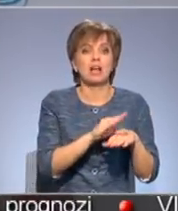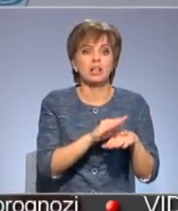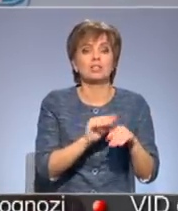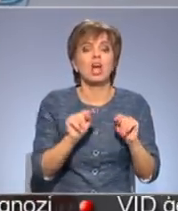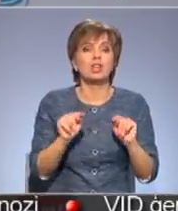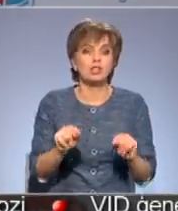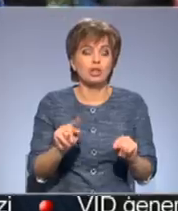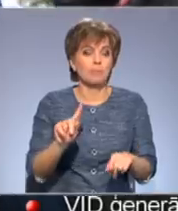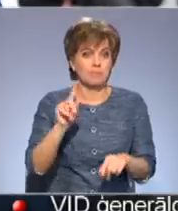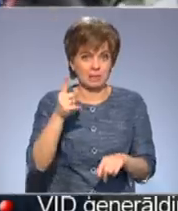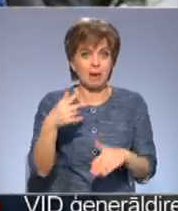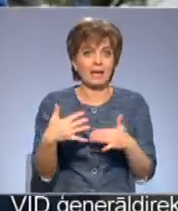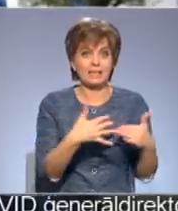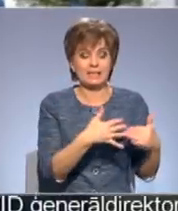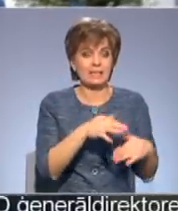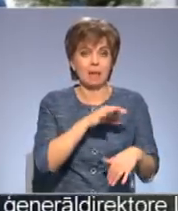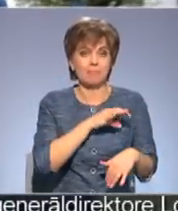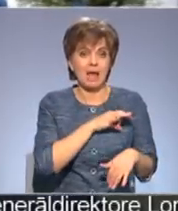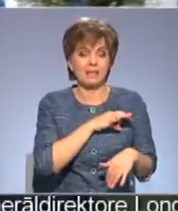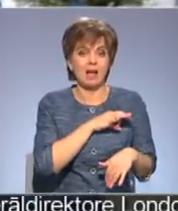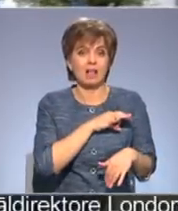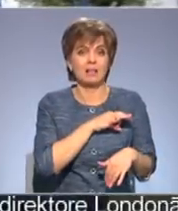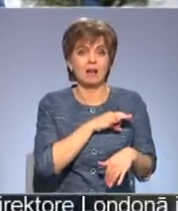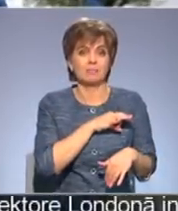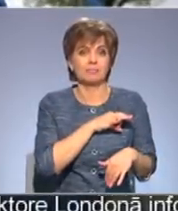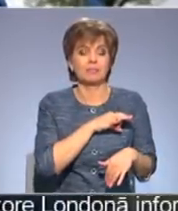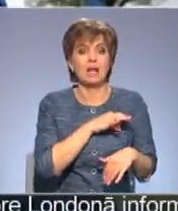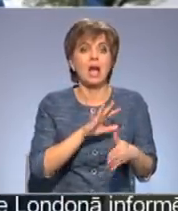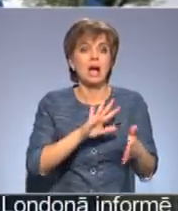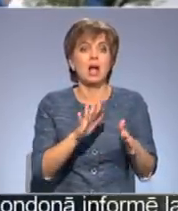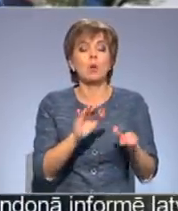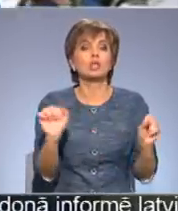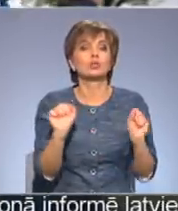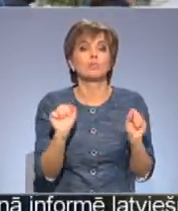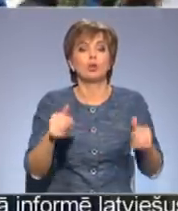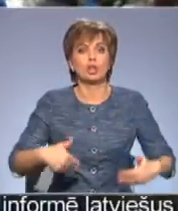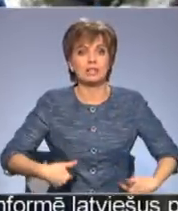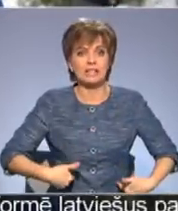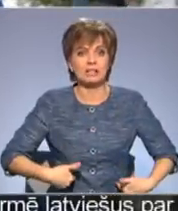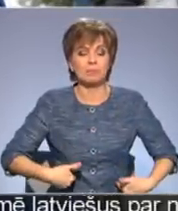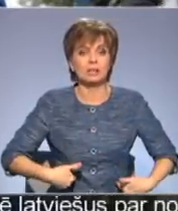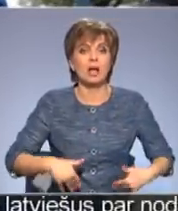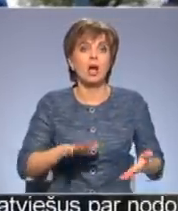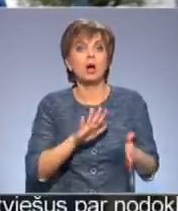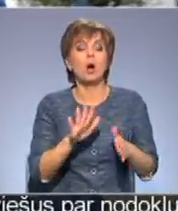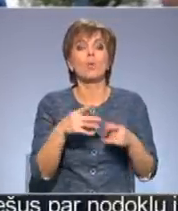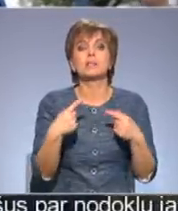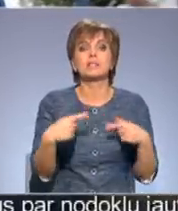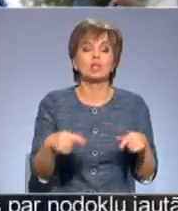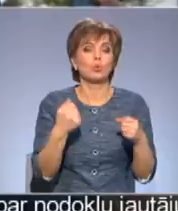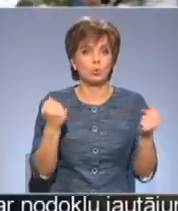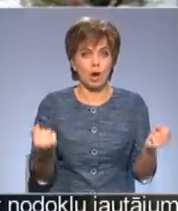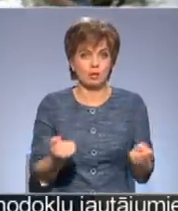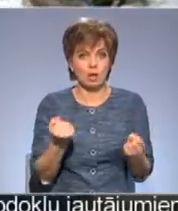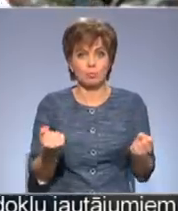tev ir, teiksim, tā pirmā izcīnītā medaļa tādā, kaut kādā sporta disciplīnā, ja tu kaut ko citu jau nodarbojies